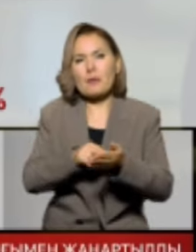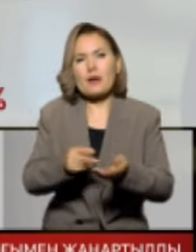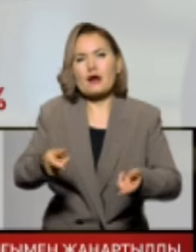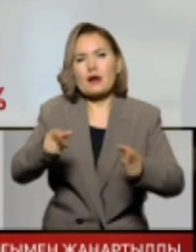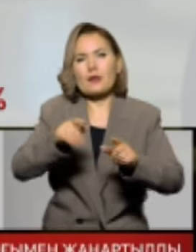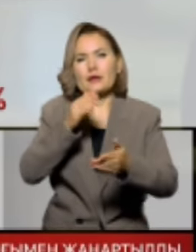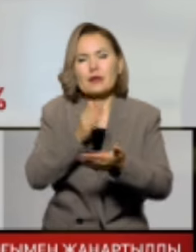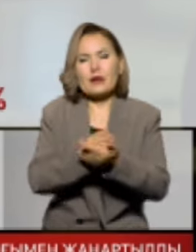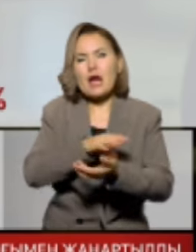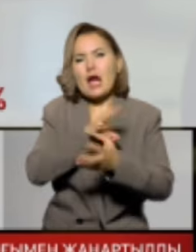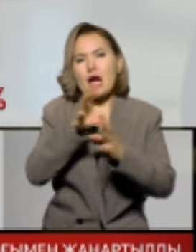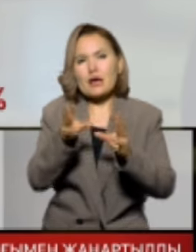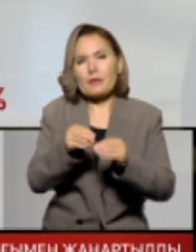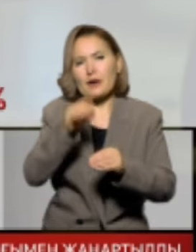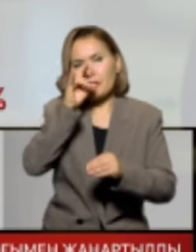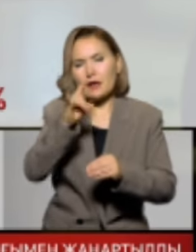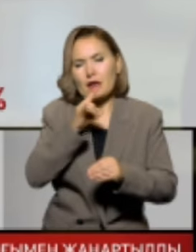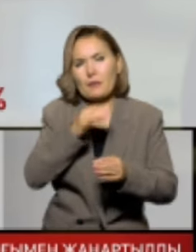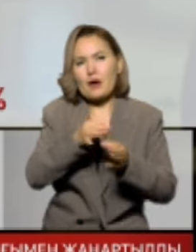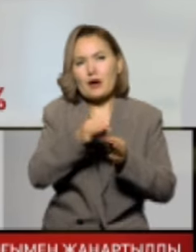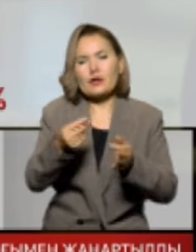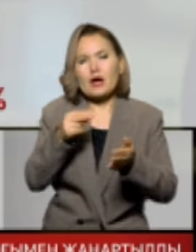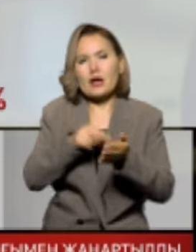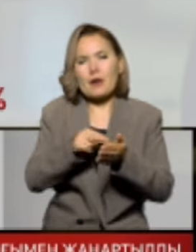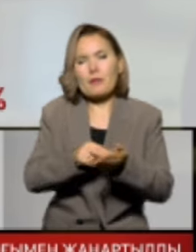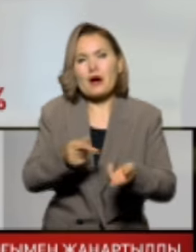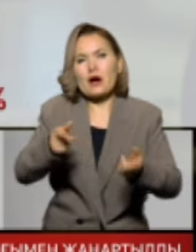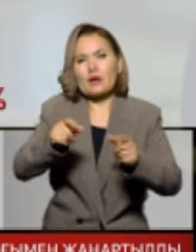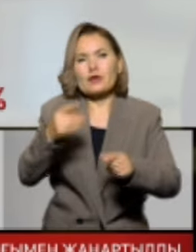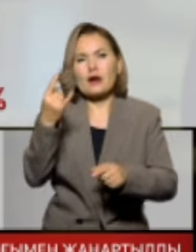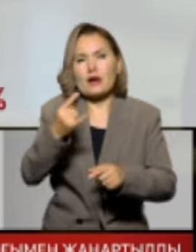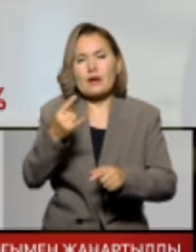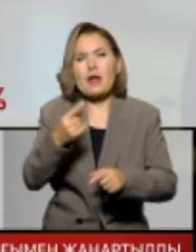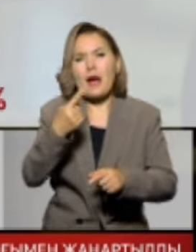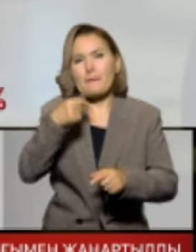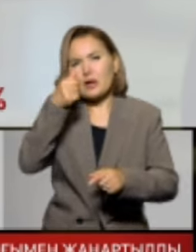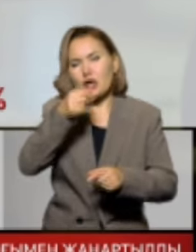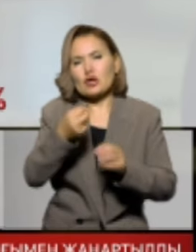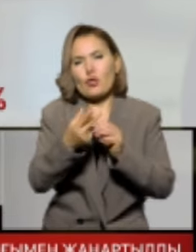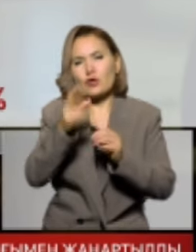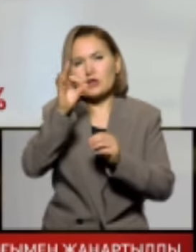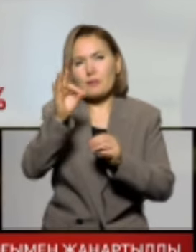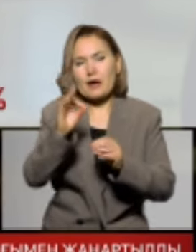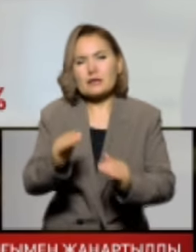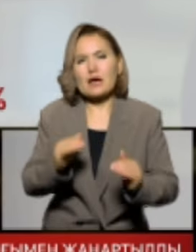айтарлықтай көтерілді. Жалпы еліміз бойынша такси құны бір жылда 13,2%-ға қымбаттаған.